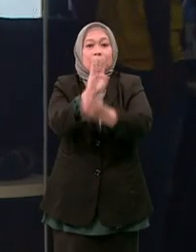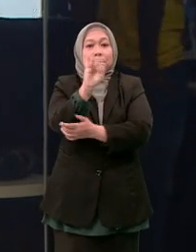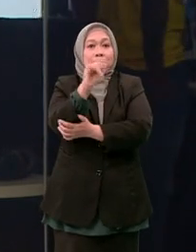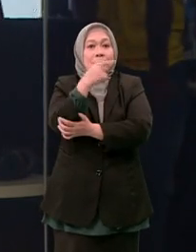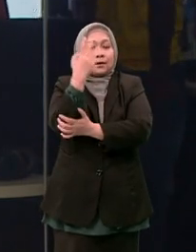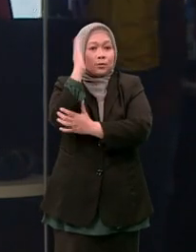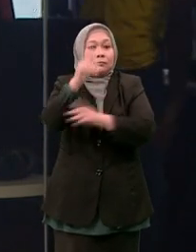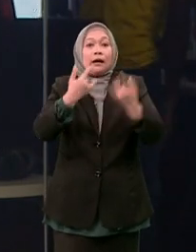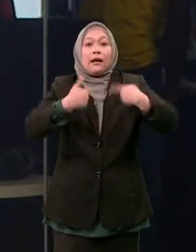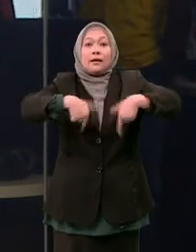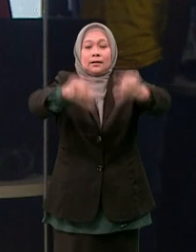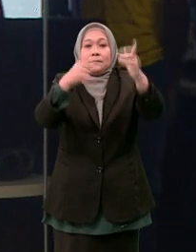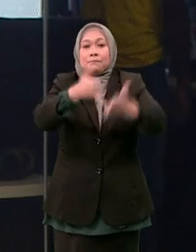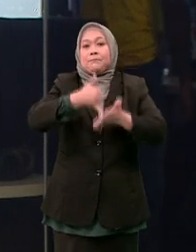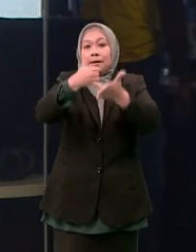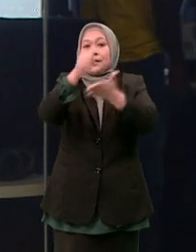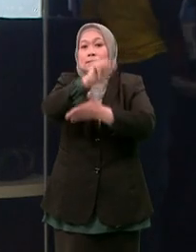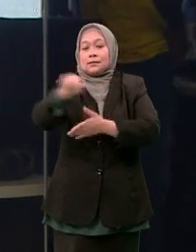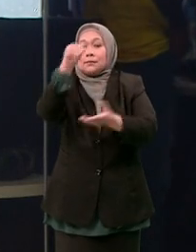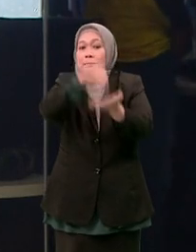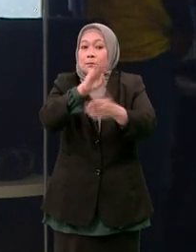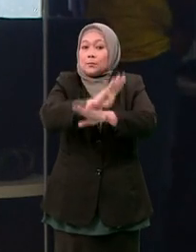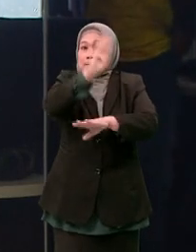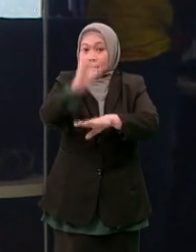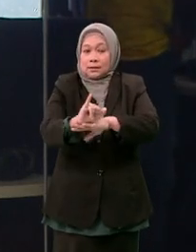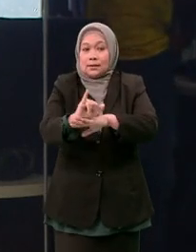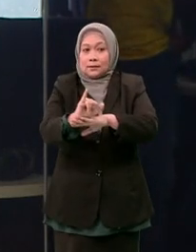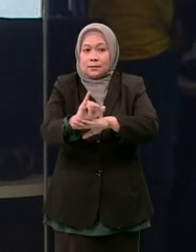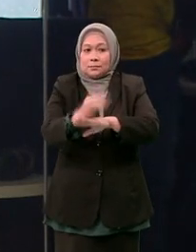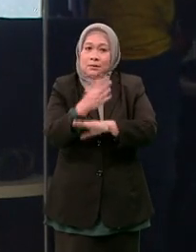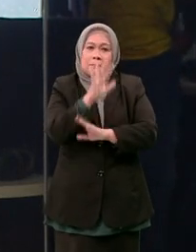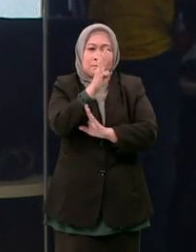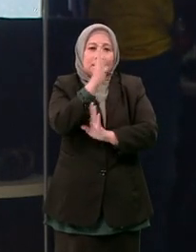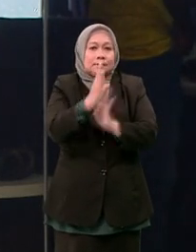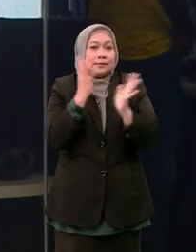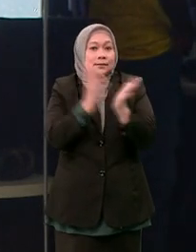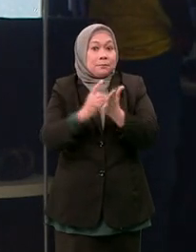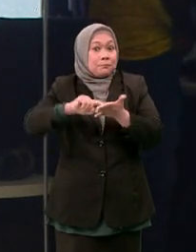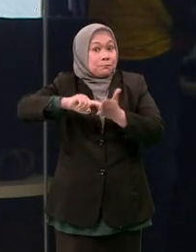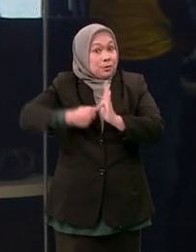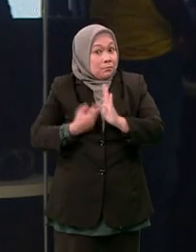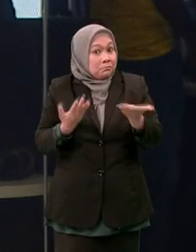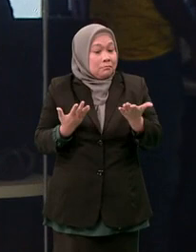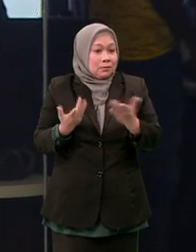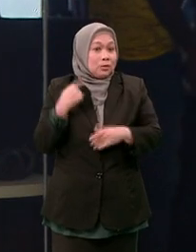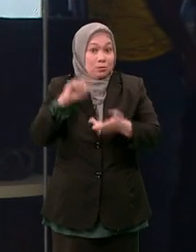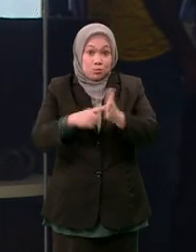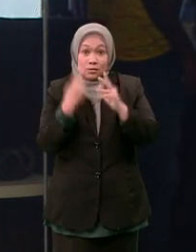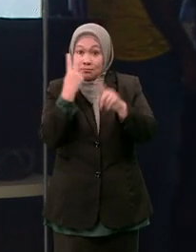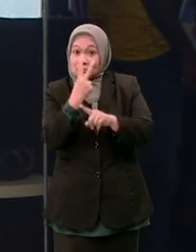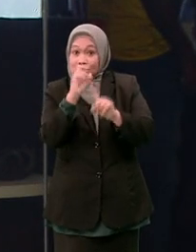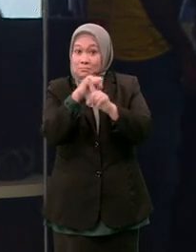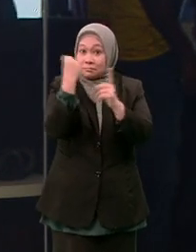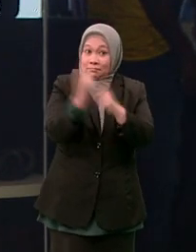saingan kelayakan Piala Asia 2023 di Stadium Nasional Bukit Jalil. Kurang 4 jam sebelum sepak mula, adakah suasana itu sudah mula meriah? Itu